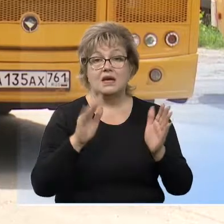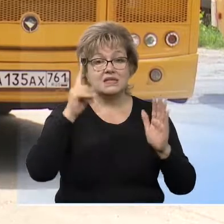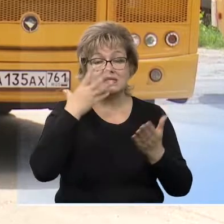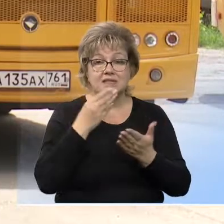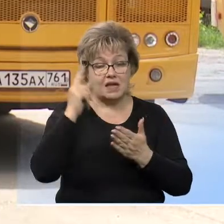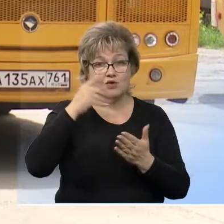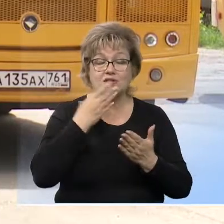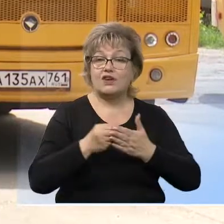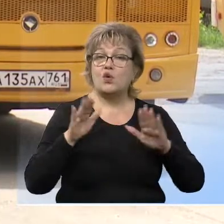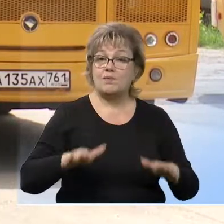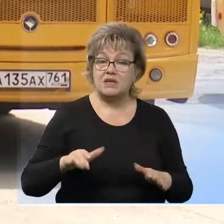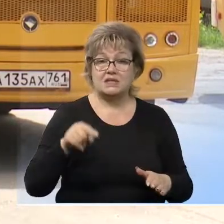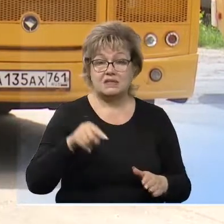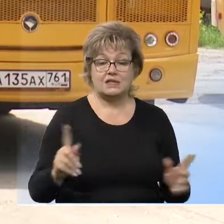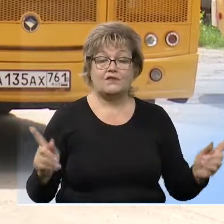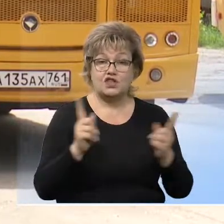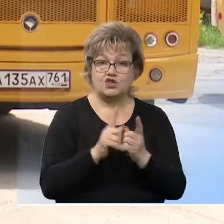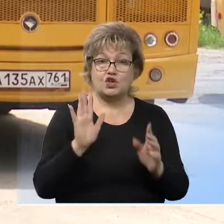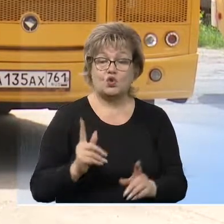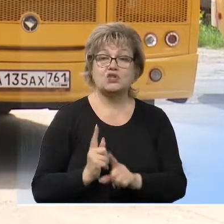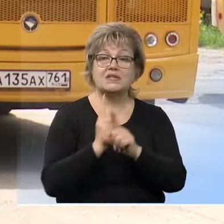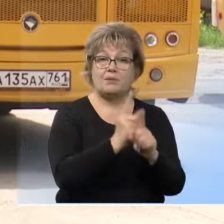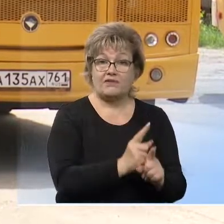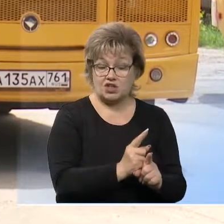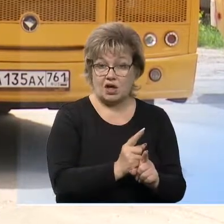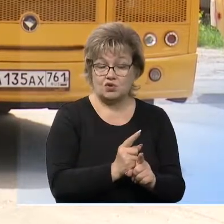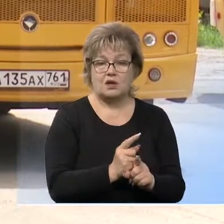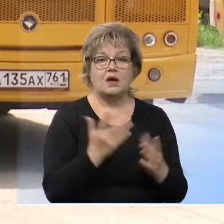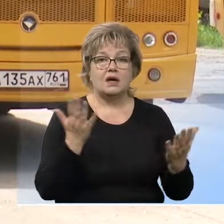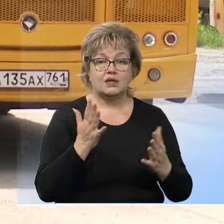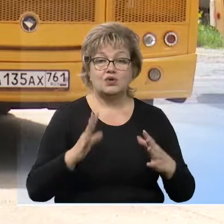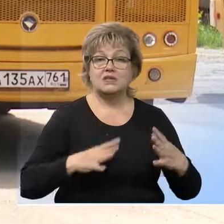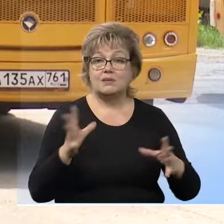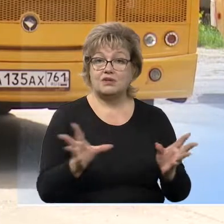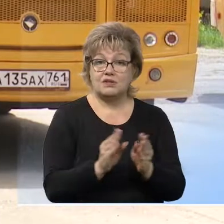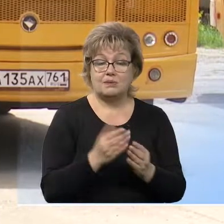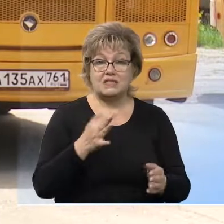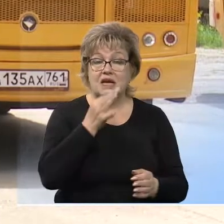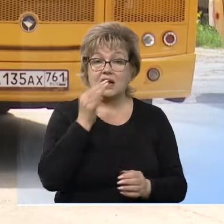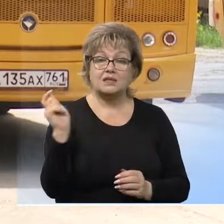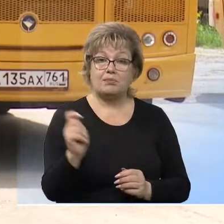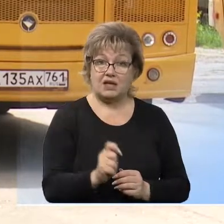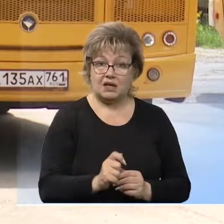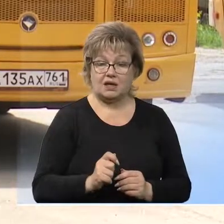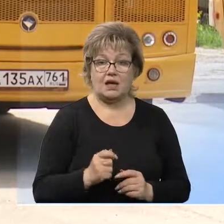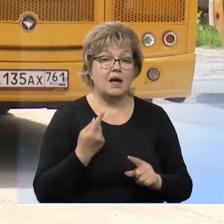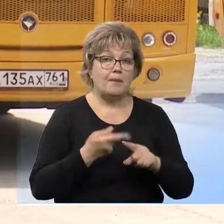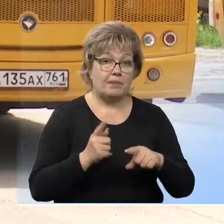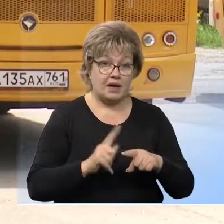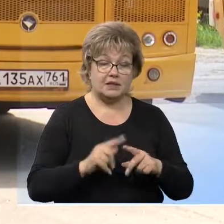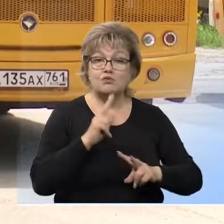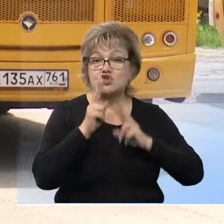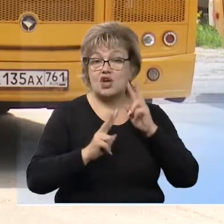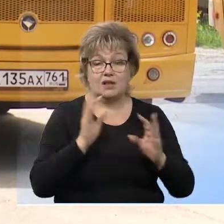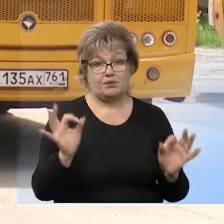обозначено в автобусе. Приезжают здесь, их встречают тоже сопровождающие, вот, которые занимаются с ними, если они рано приехали.